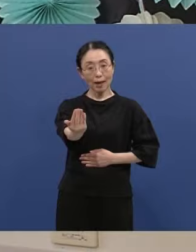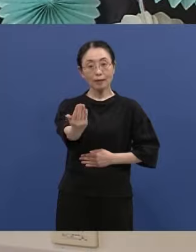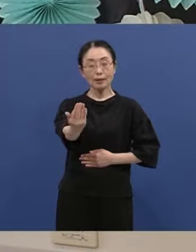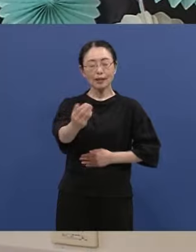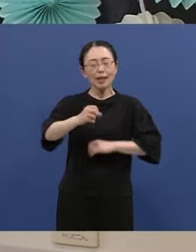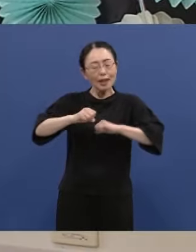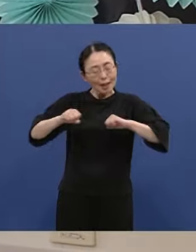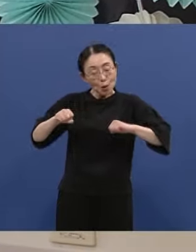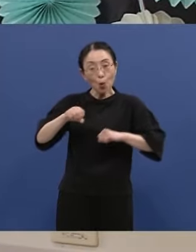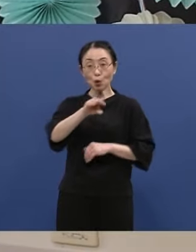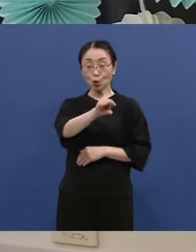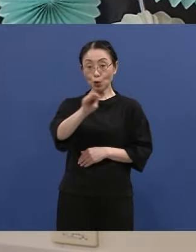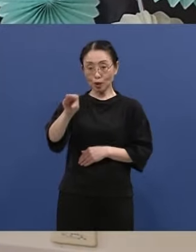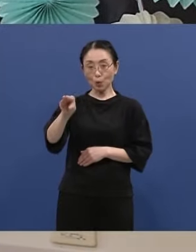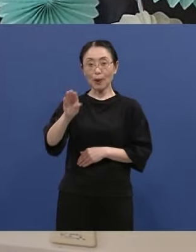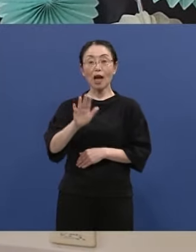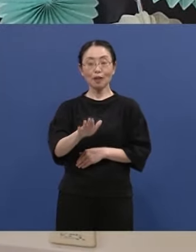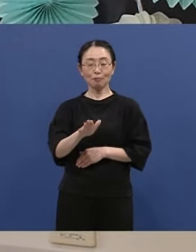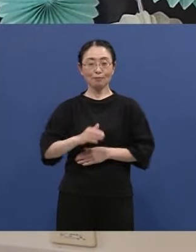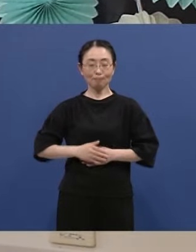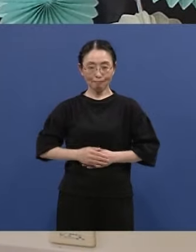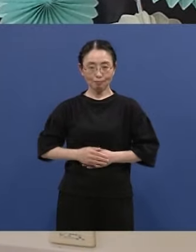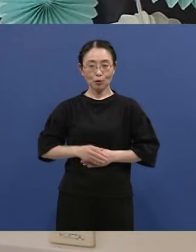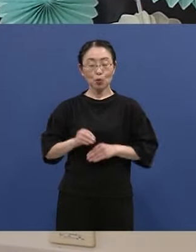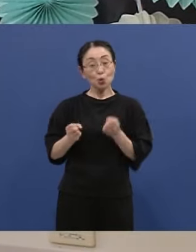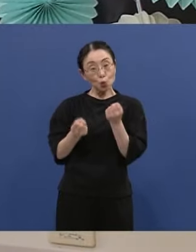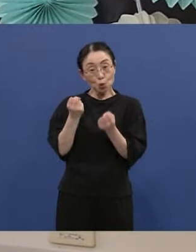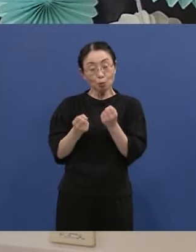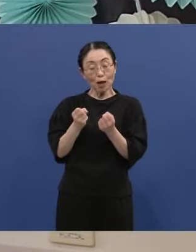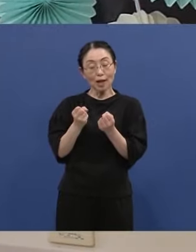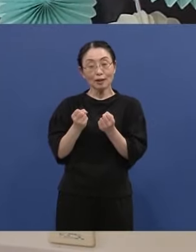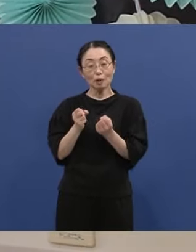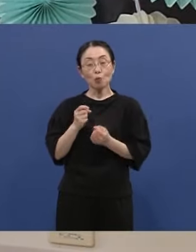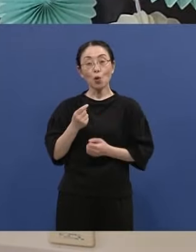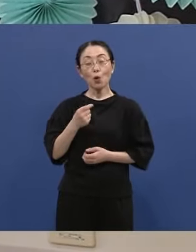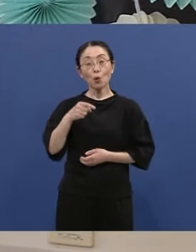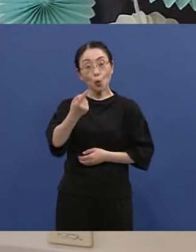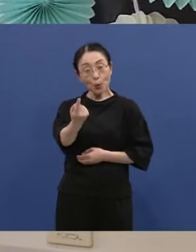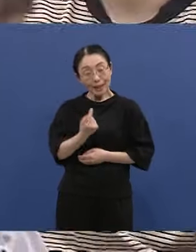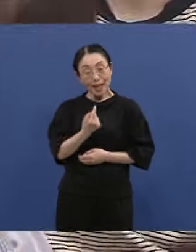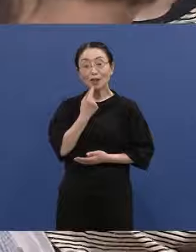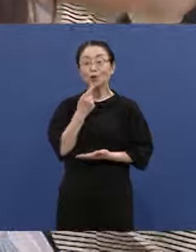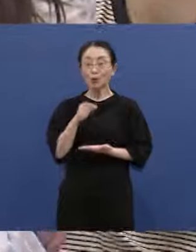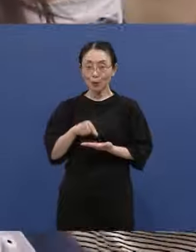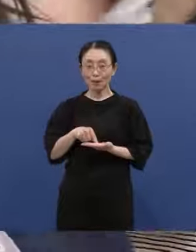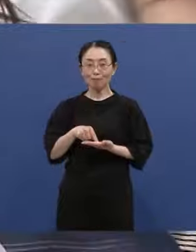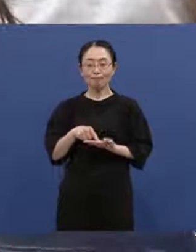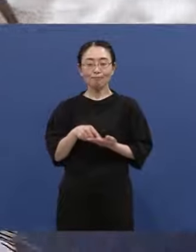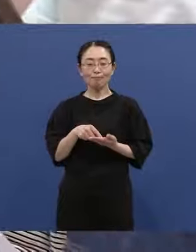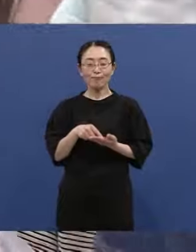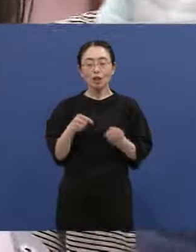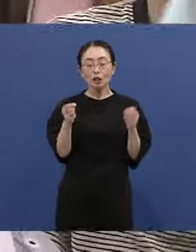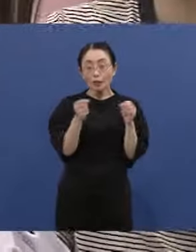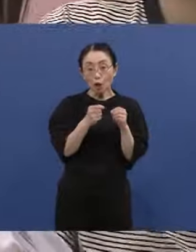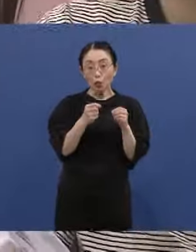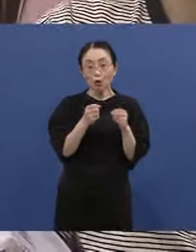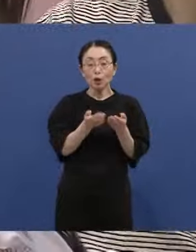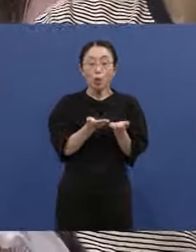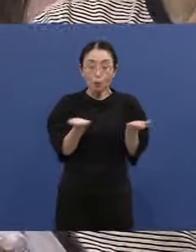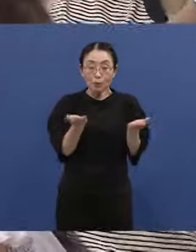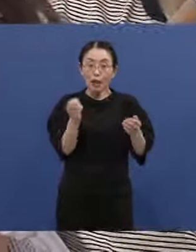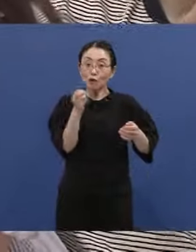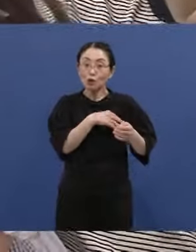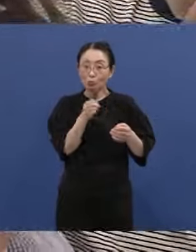い駐車場があります。なので車でもすごく来やすい広場になっていますし、近くにスーパーもあります